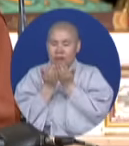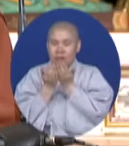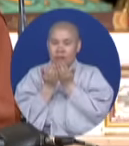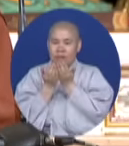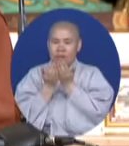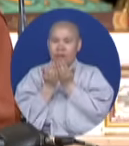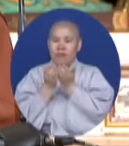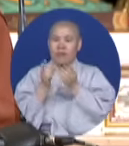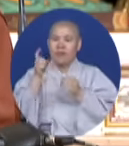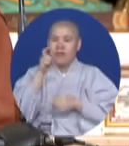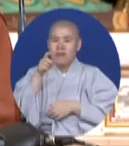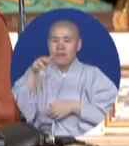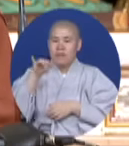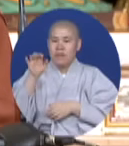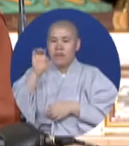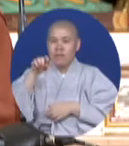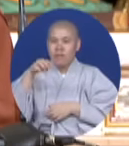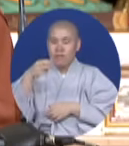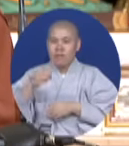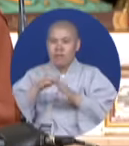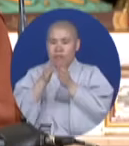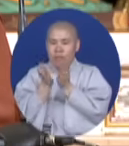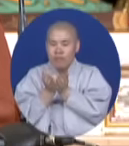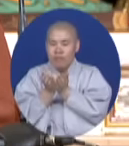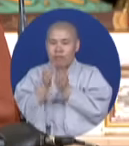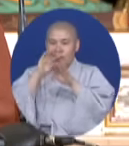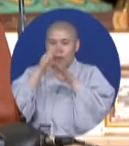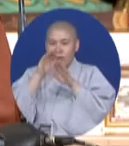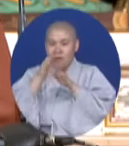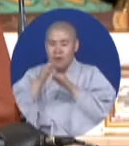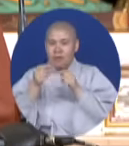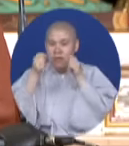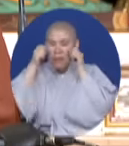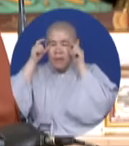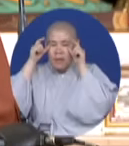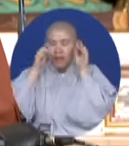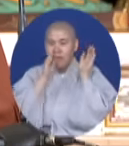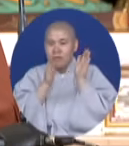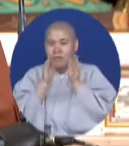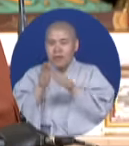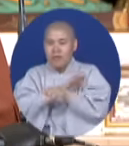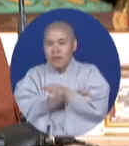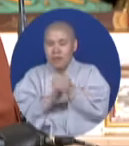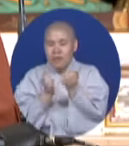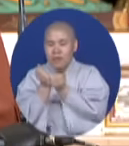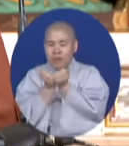깨달음의 과정을 잘 설명해서 아주 유명하거든요.